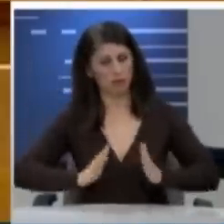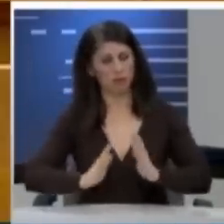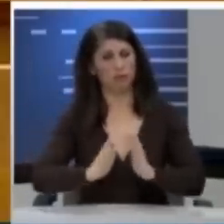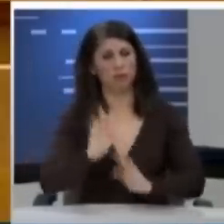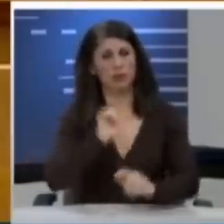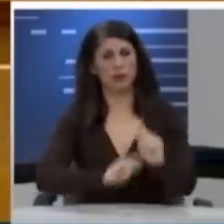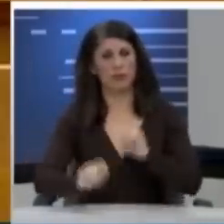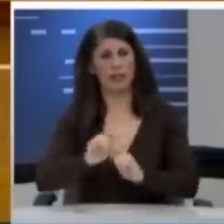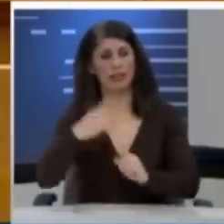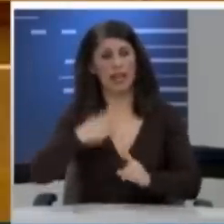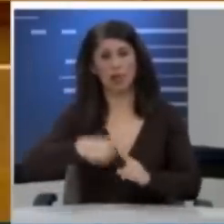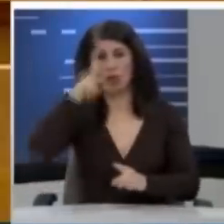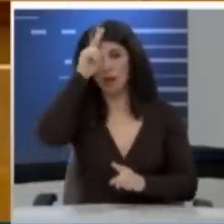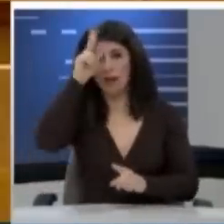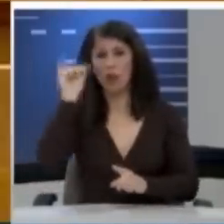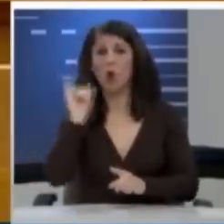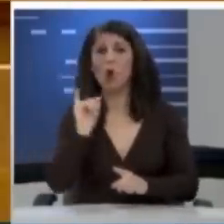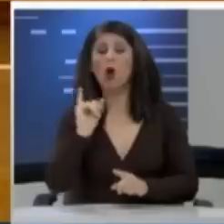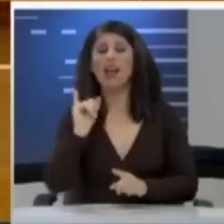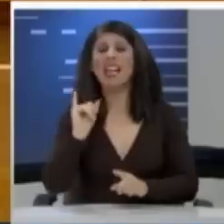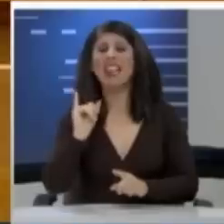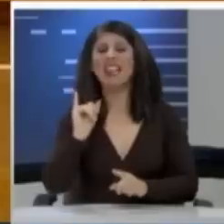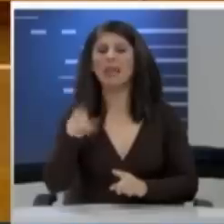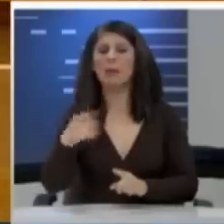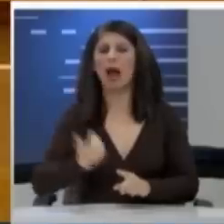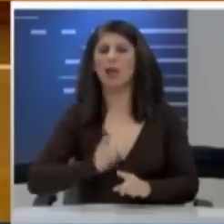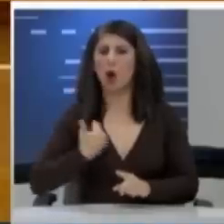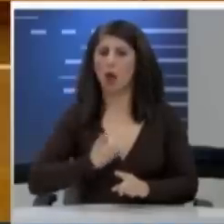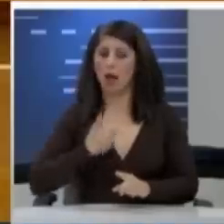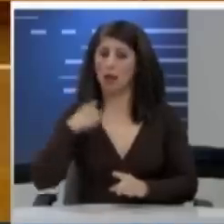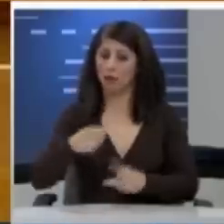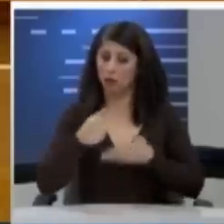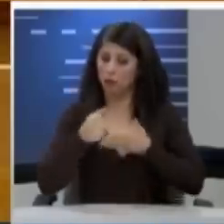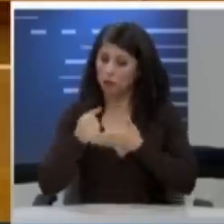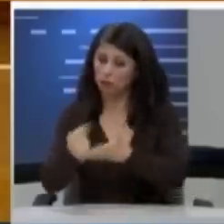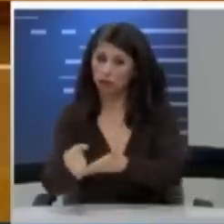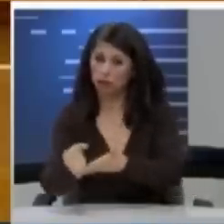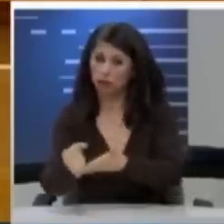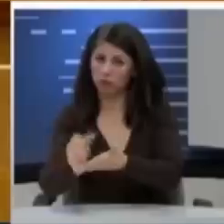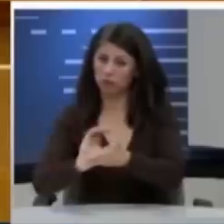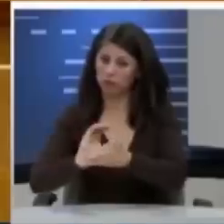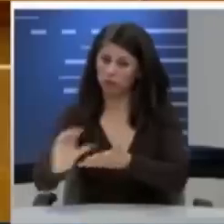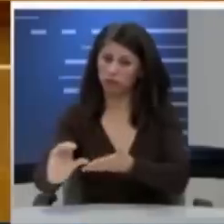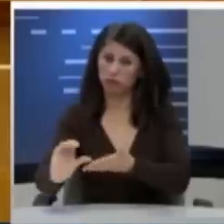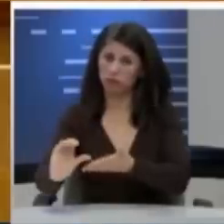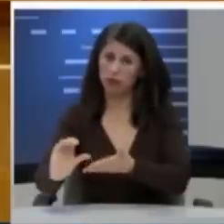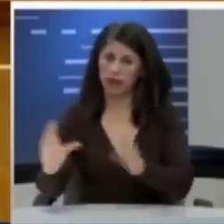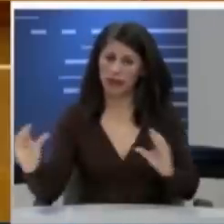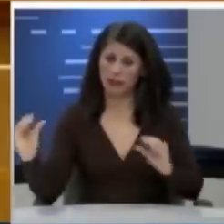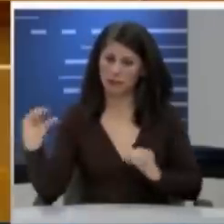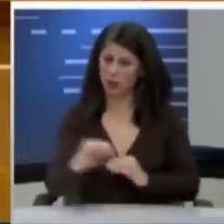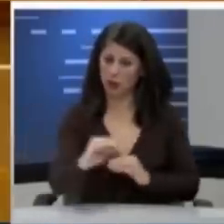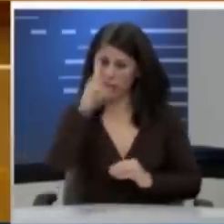στη δημιουργία ελληνογερμανικού ιδρύματος νεολαίας, που χρηματοδοτείται με ισόποση συμμετοχή των δύο